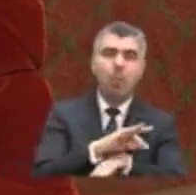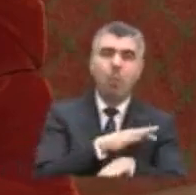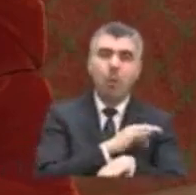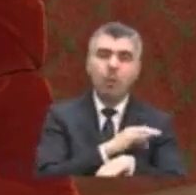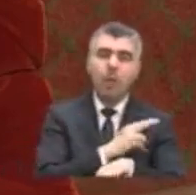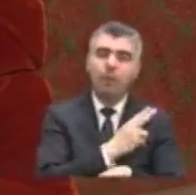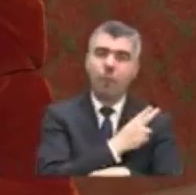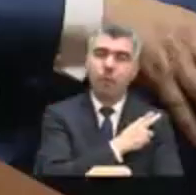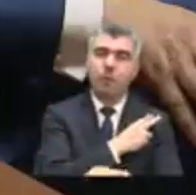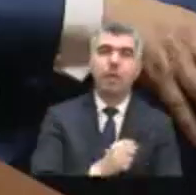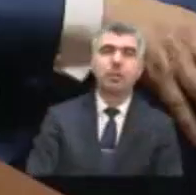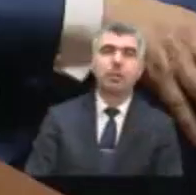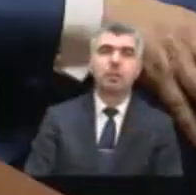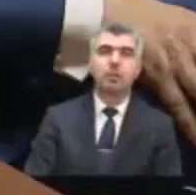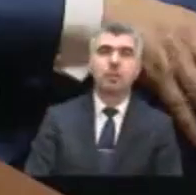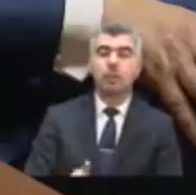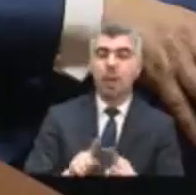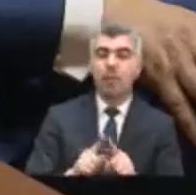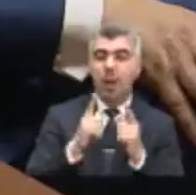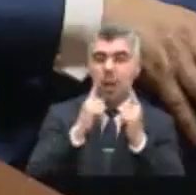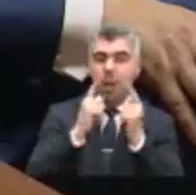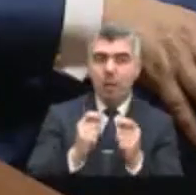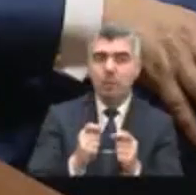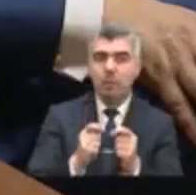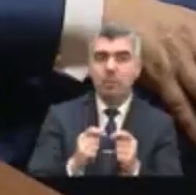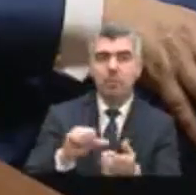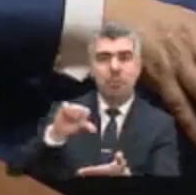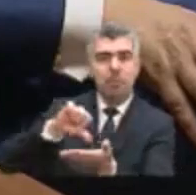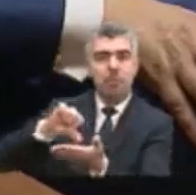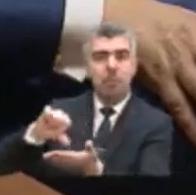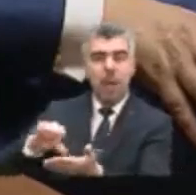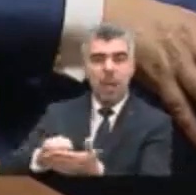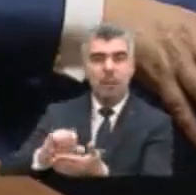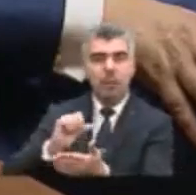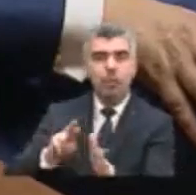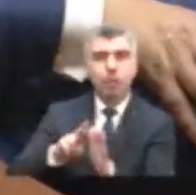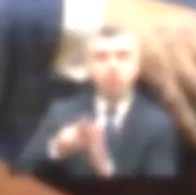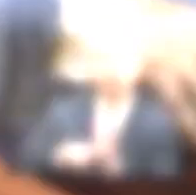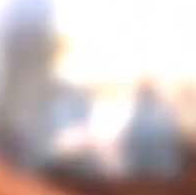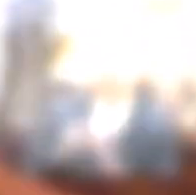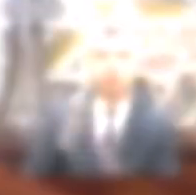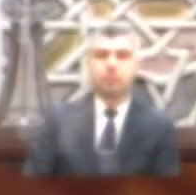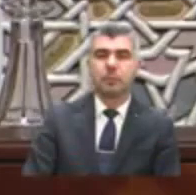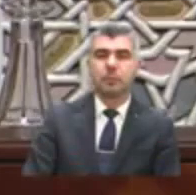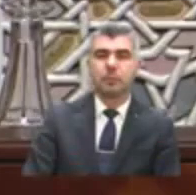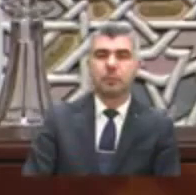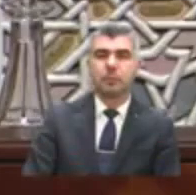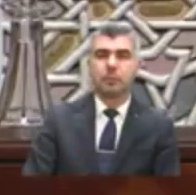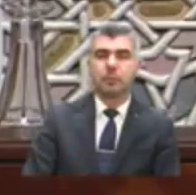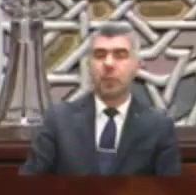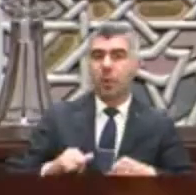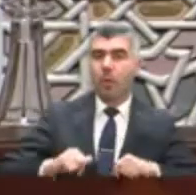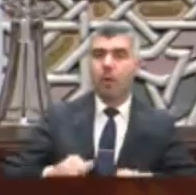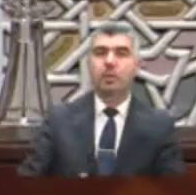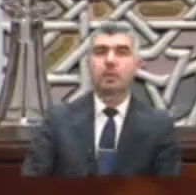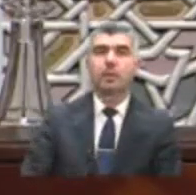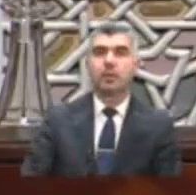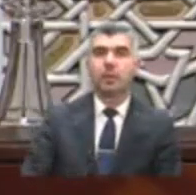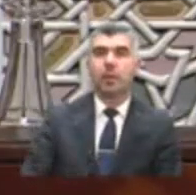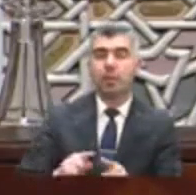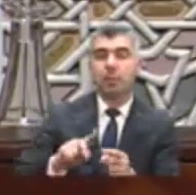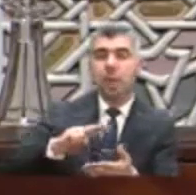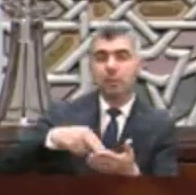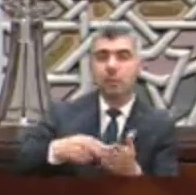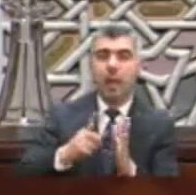نفس الوقت حنا تلاحظوا بان داخل المراكز الجهويه شكرا التكوين. سي الوزير، هذا القاء لا